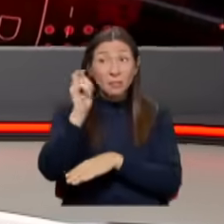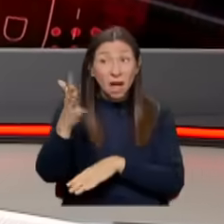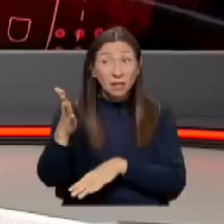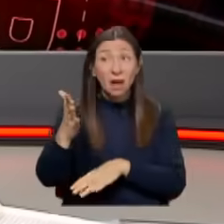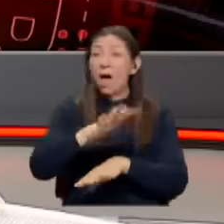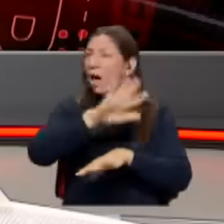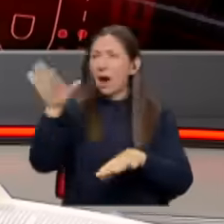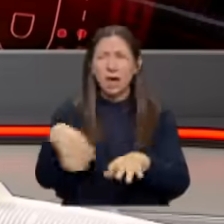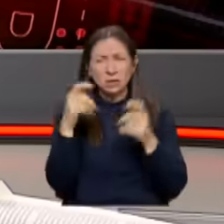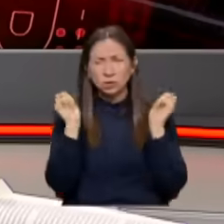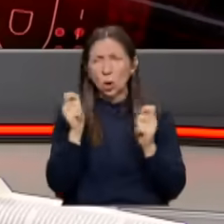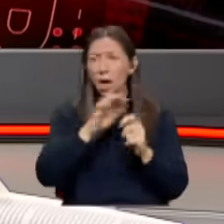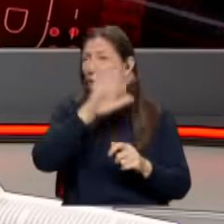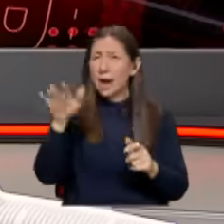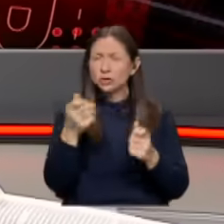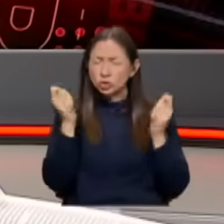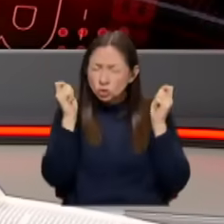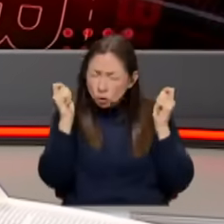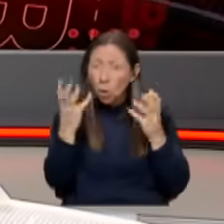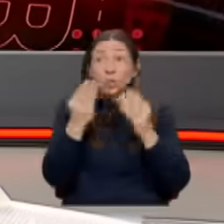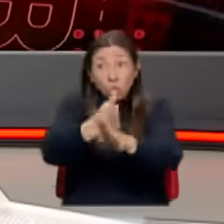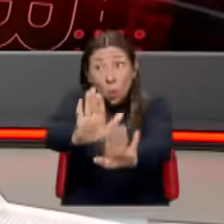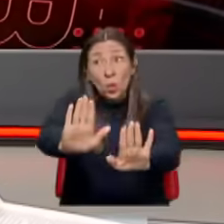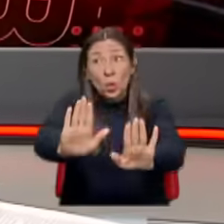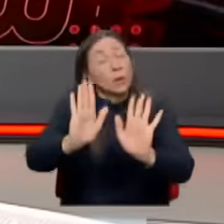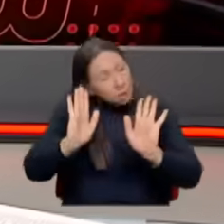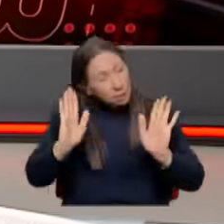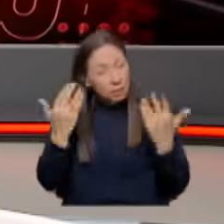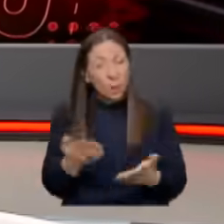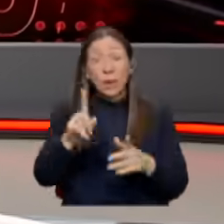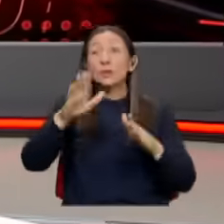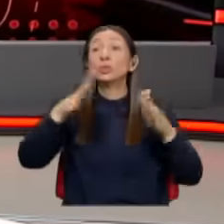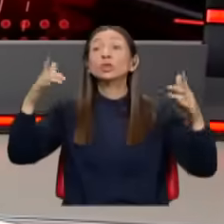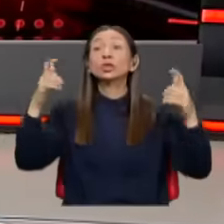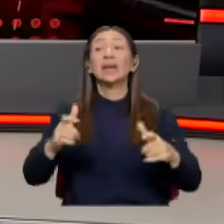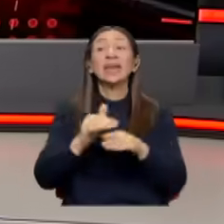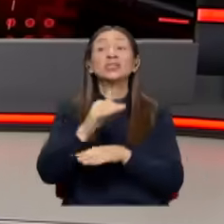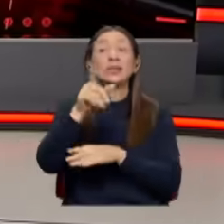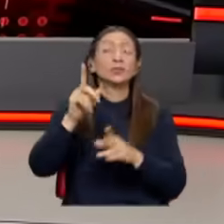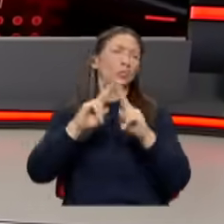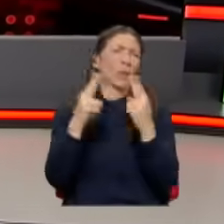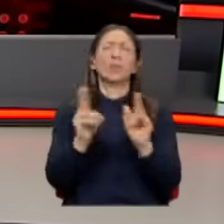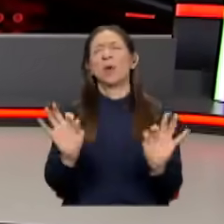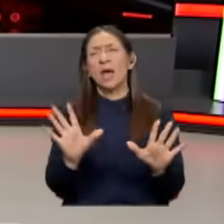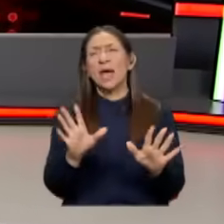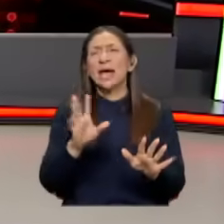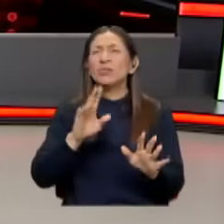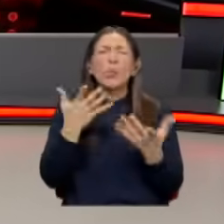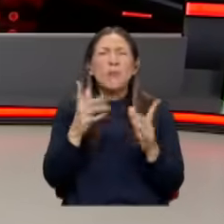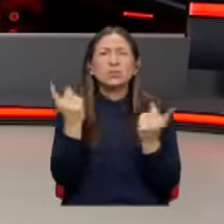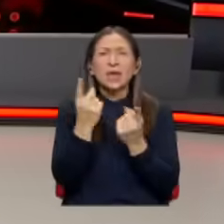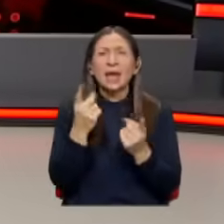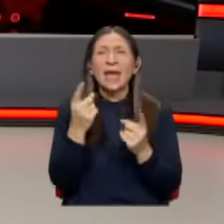pahalı? Her yerde zor, her yerde zorlaştı diye. Doğru, doğru. Ama büyük şehirlerde yaşayanların, dünyada da böyle. Garip bir durum